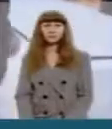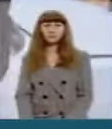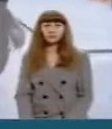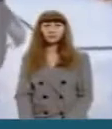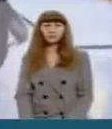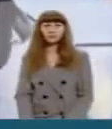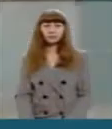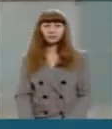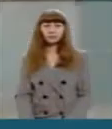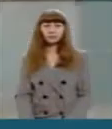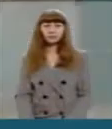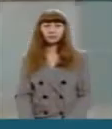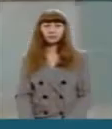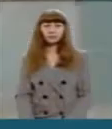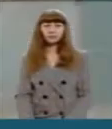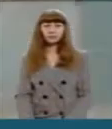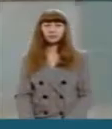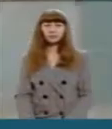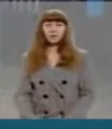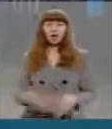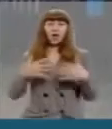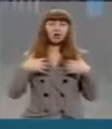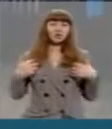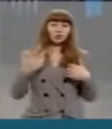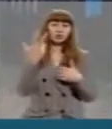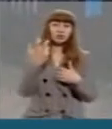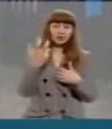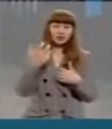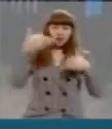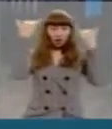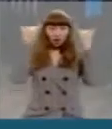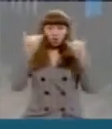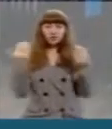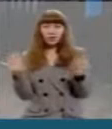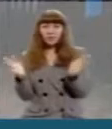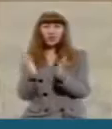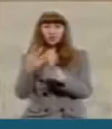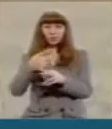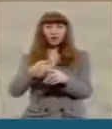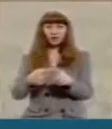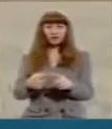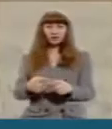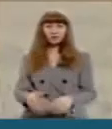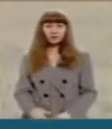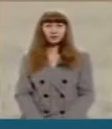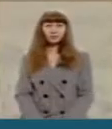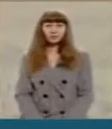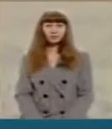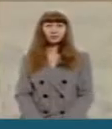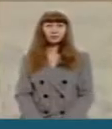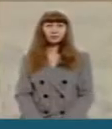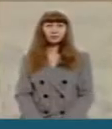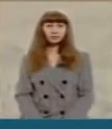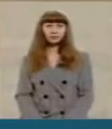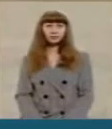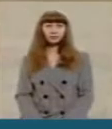Ауылдықтардың айтуынша, жылда бруцеллез әр кеткенде 3-4 бастан шығатын. Бірақ мұндай жаппай ауруға шалдығу болған емес. Оған вакцинациялау ерте